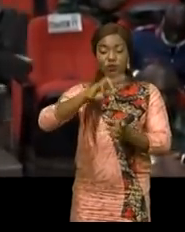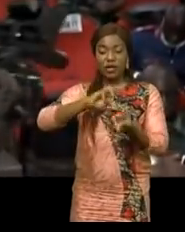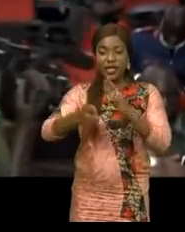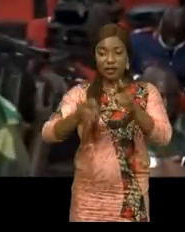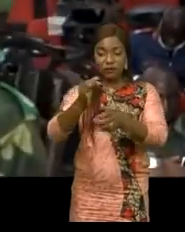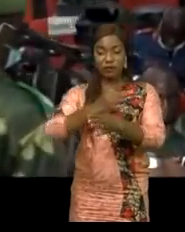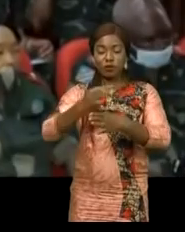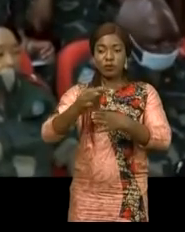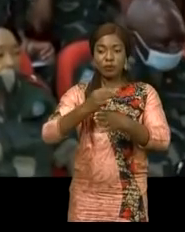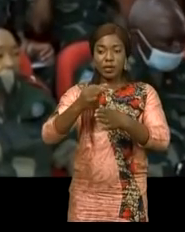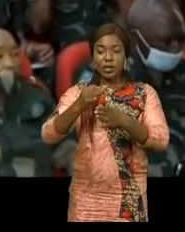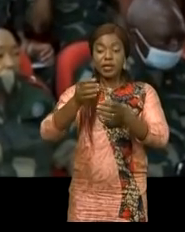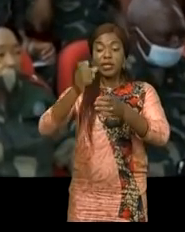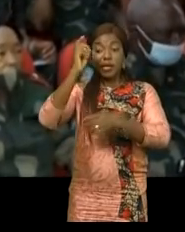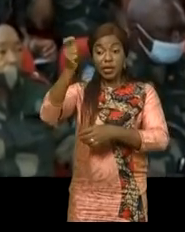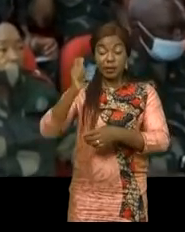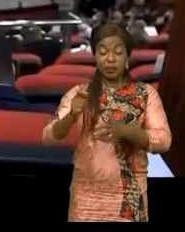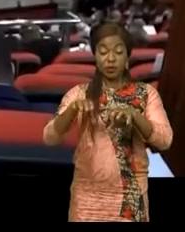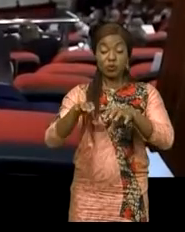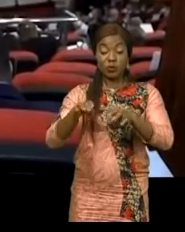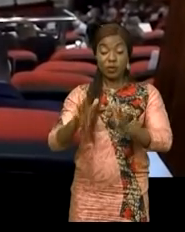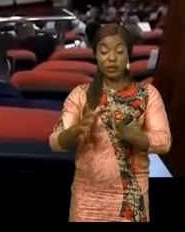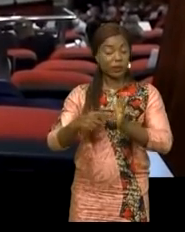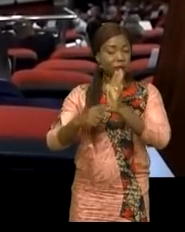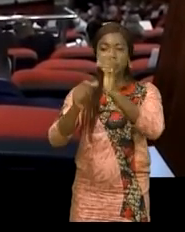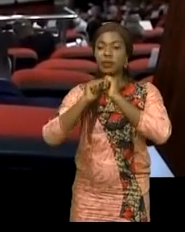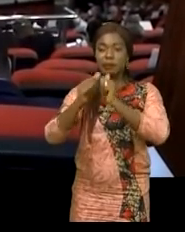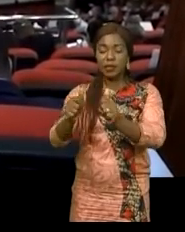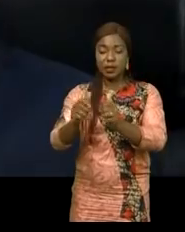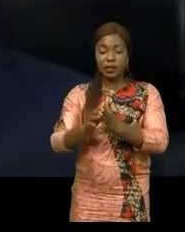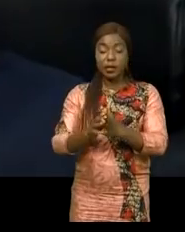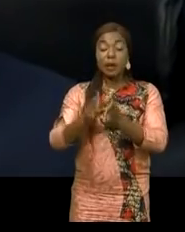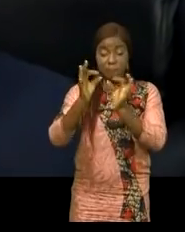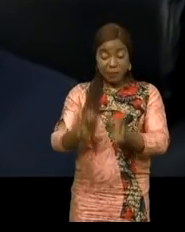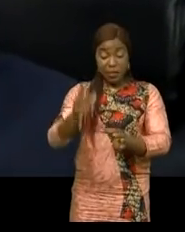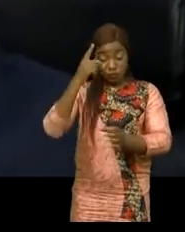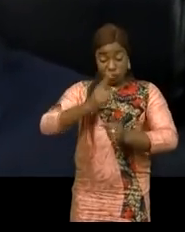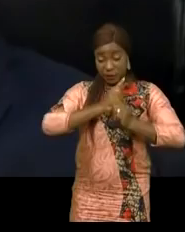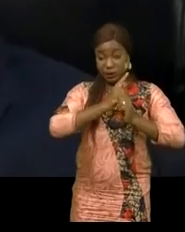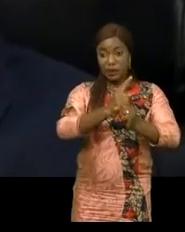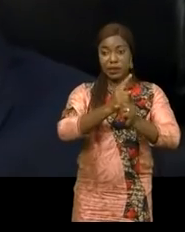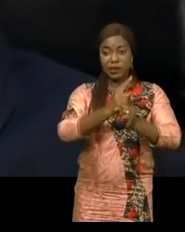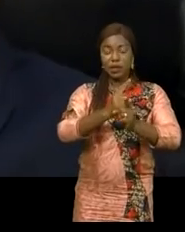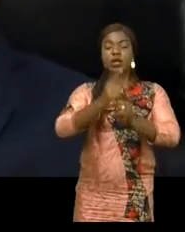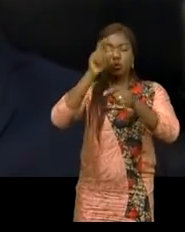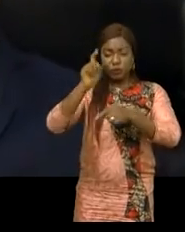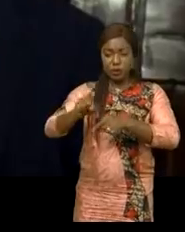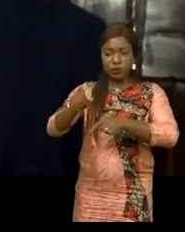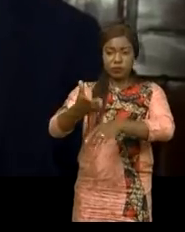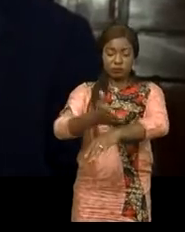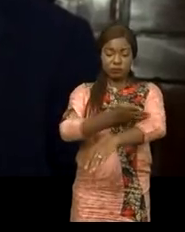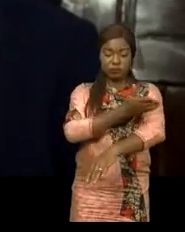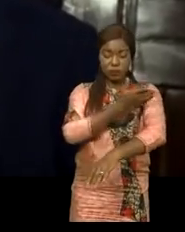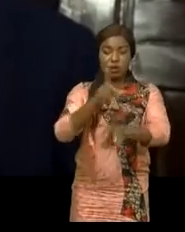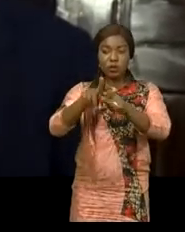plus à démontrer ce programme d'appui à la réforme du secteur de la sécurité volet défense progresse fait suite à la